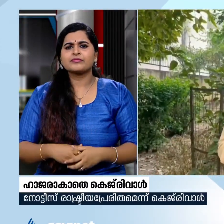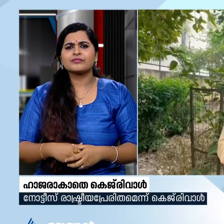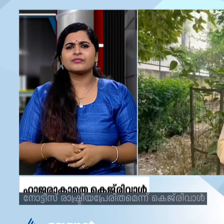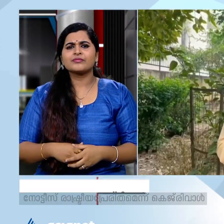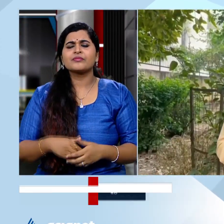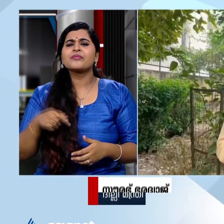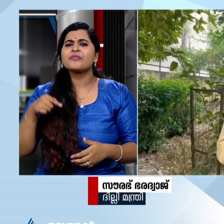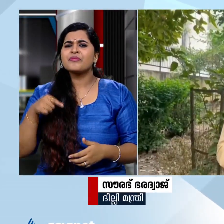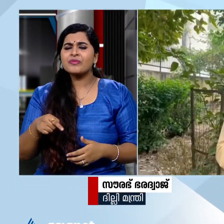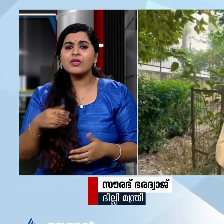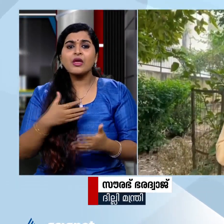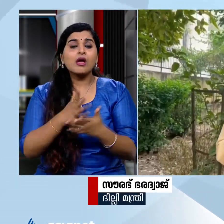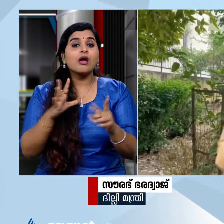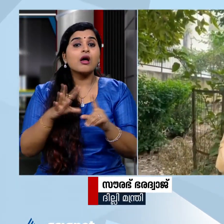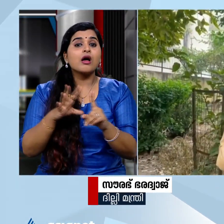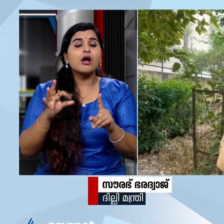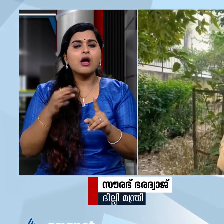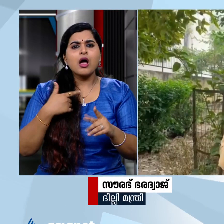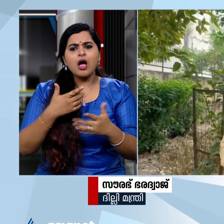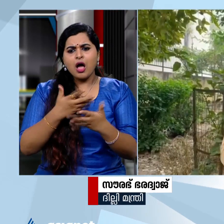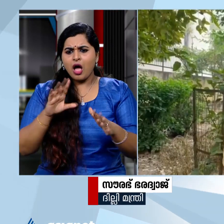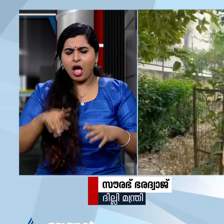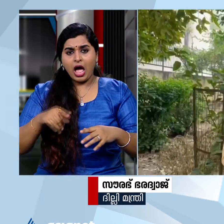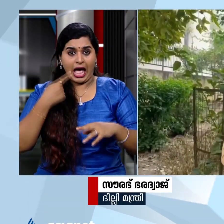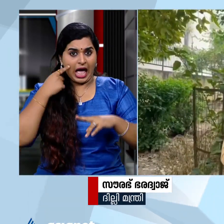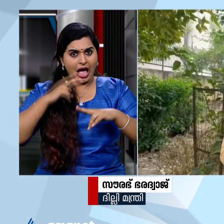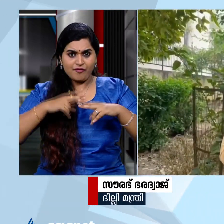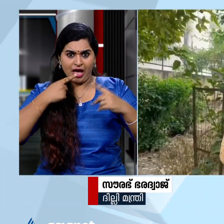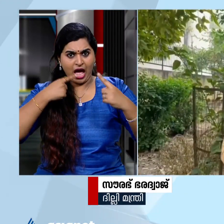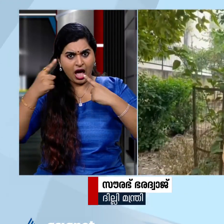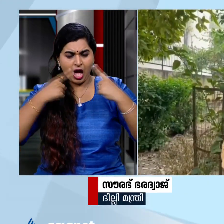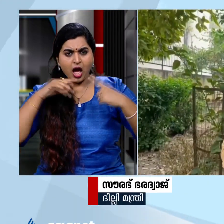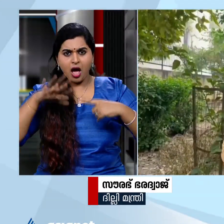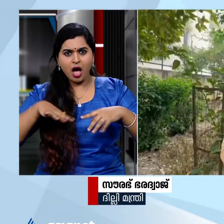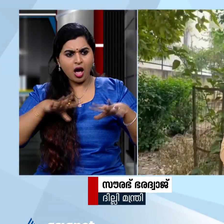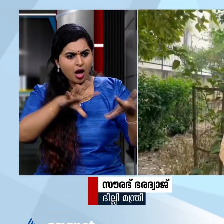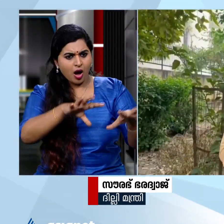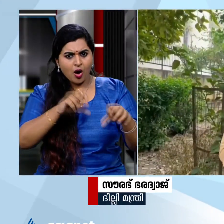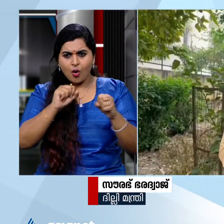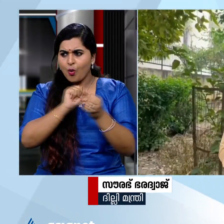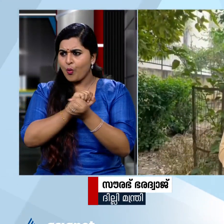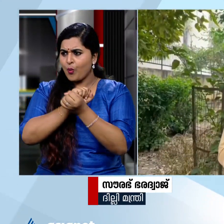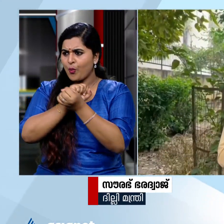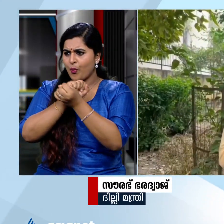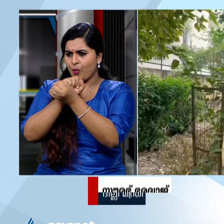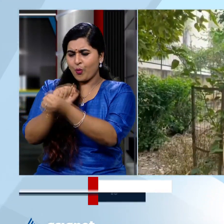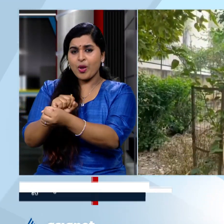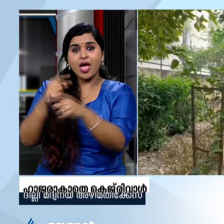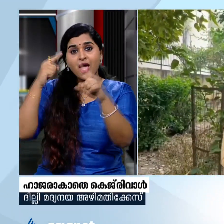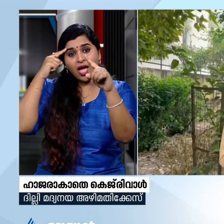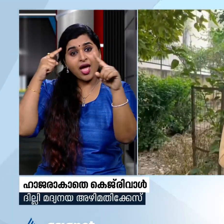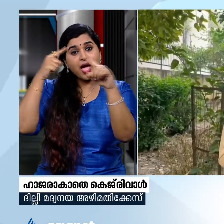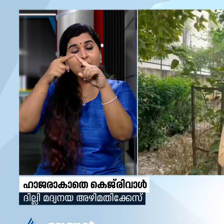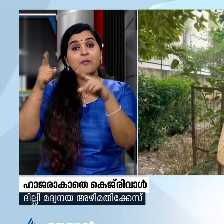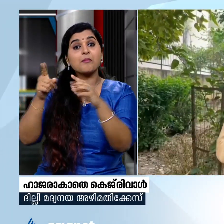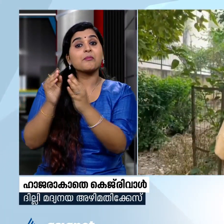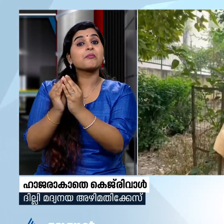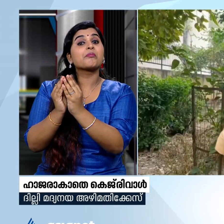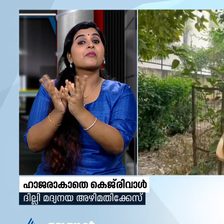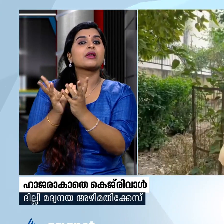അപ്പോസിഷൻ കി ഉൻകോ ജയിൽ മേ ഡാലാ ജായേഗാ ഓർ ഇസി സൂറത് മേ ഭാരതീയ ജനതാ പാർട്ടി ചുനാവ് ജീത് സക്തി ഹൈ വർണാ ഭാരതീയ ജനതാ പാർട്ടി